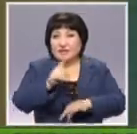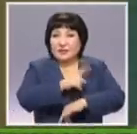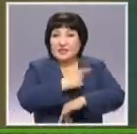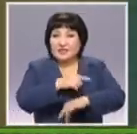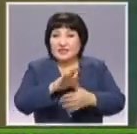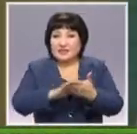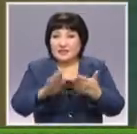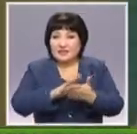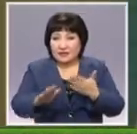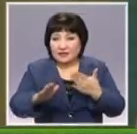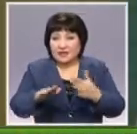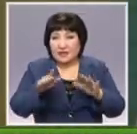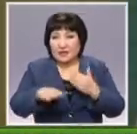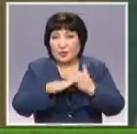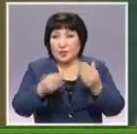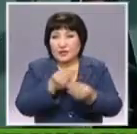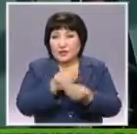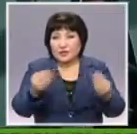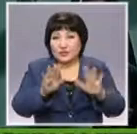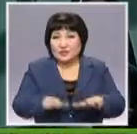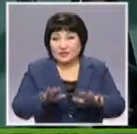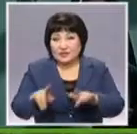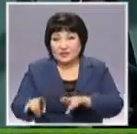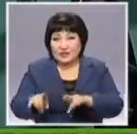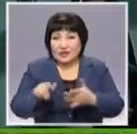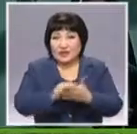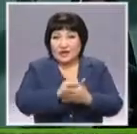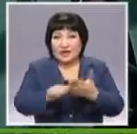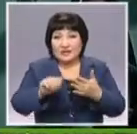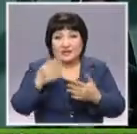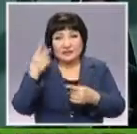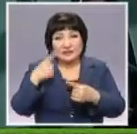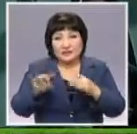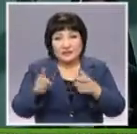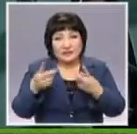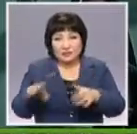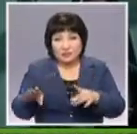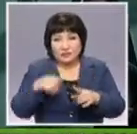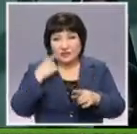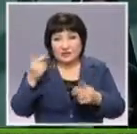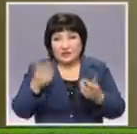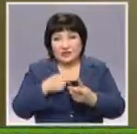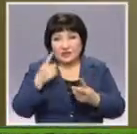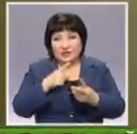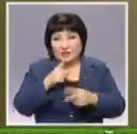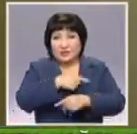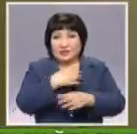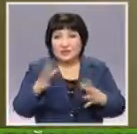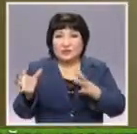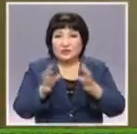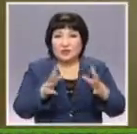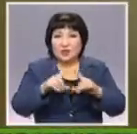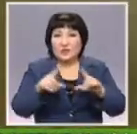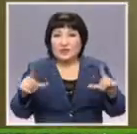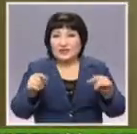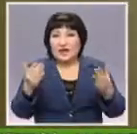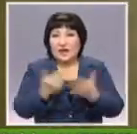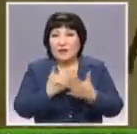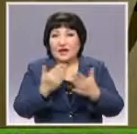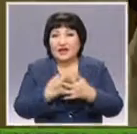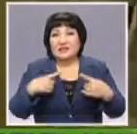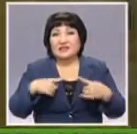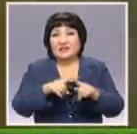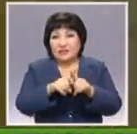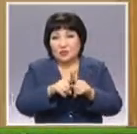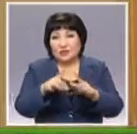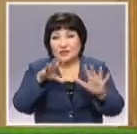беру нысандарының жұмысын қағазбастылықтан арылту қажеттігін айтты. Ол үшін денсаулық сақтау мекемелерінде ақпараттық технологияны енгізуді